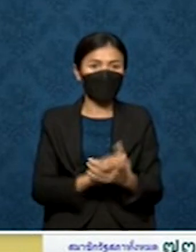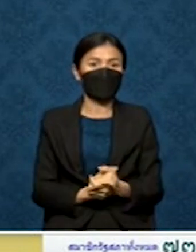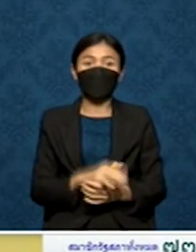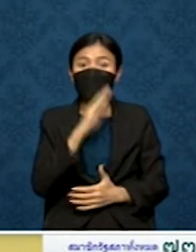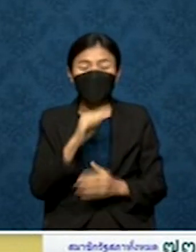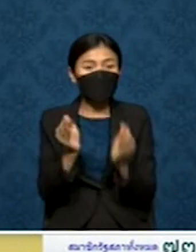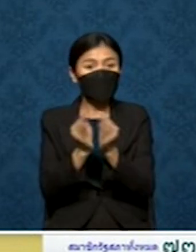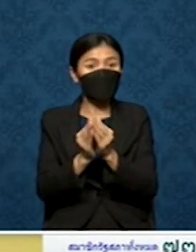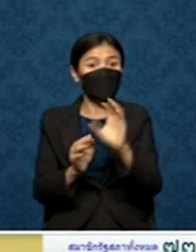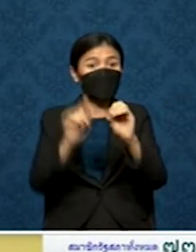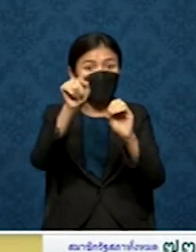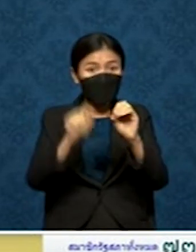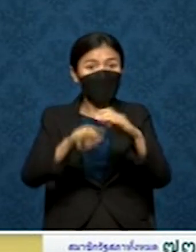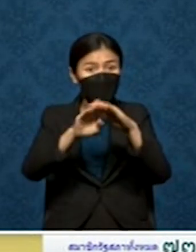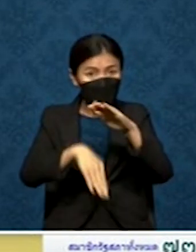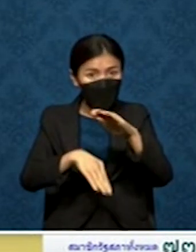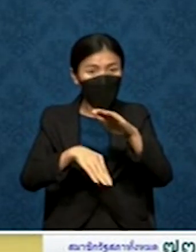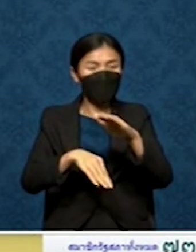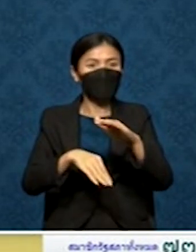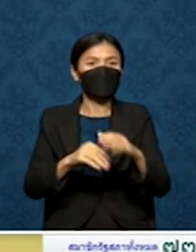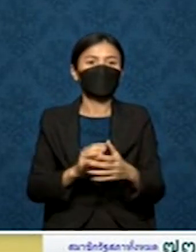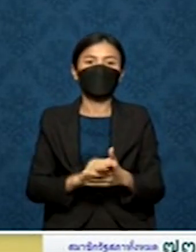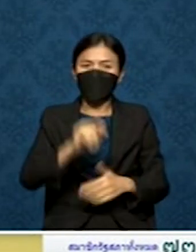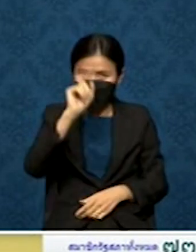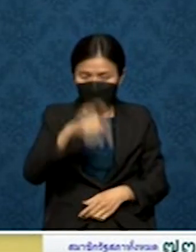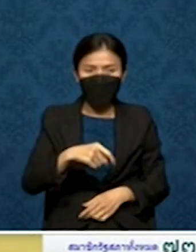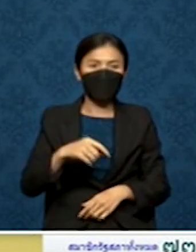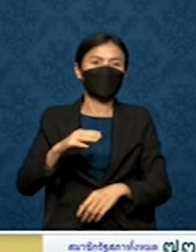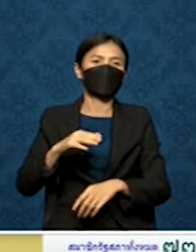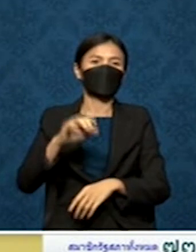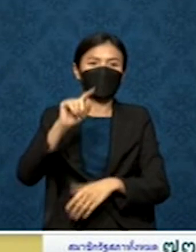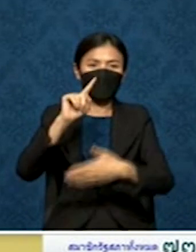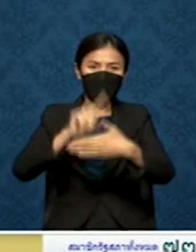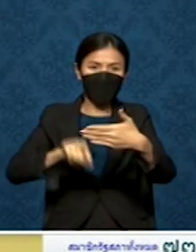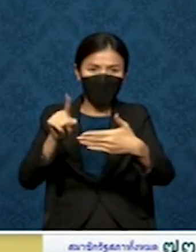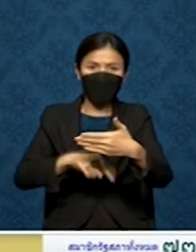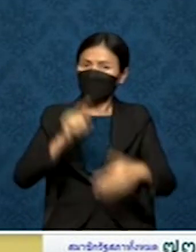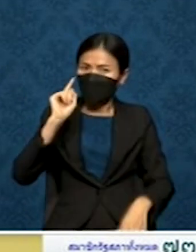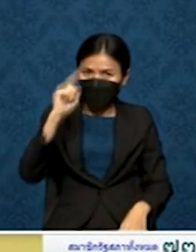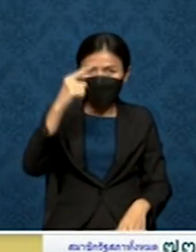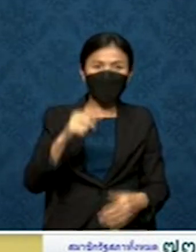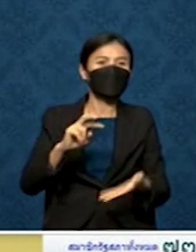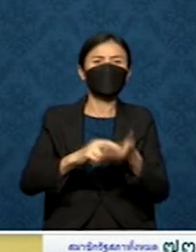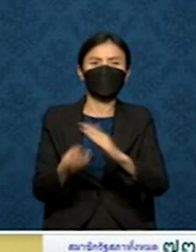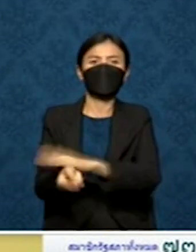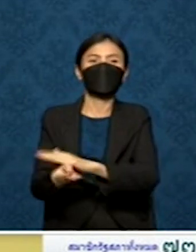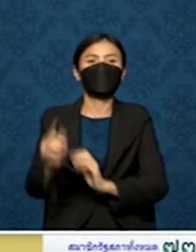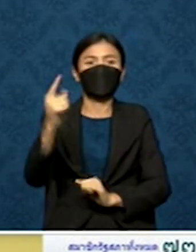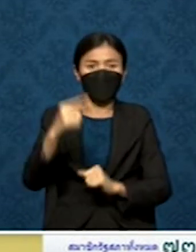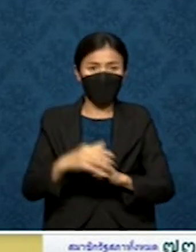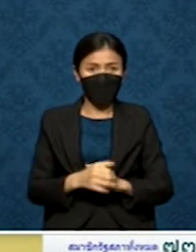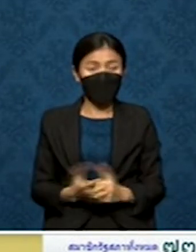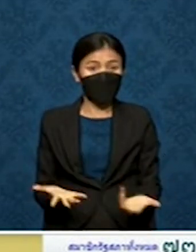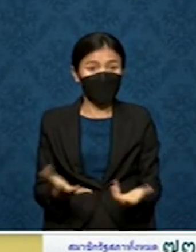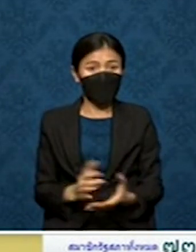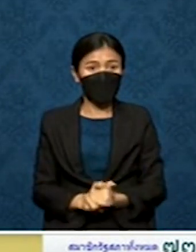งท่านจะต้องไปเลือกตั้งอีกครั้งที่สองก็คือมาซื้อครั้งที่สองละแล้วยังไงท่านฮ